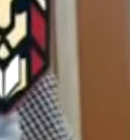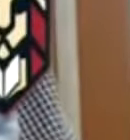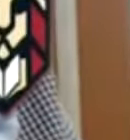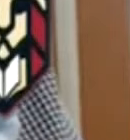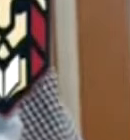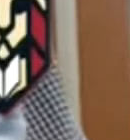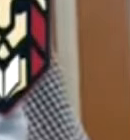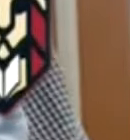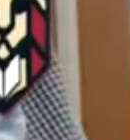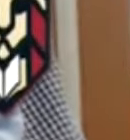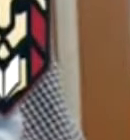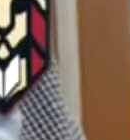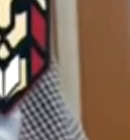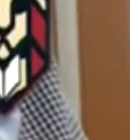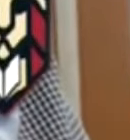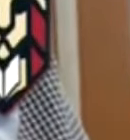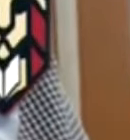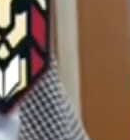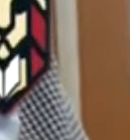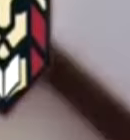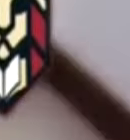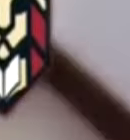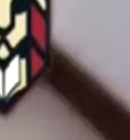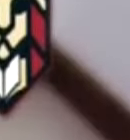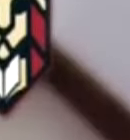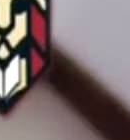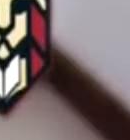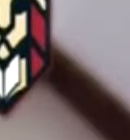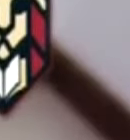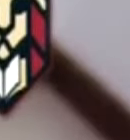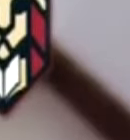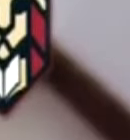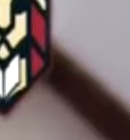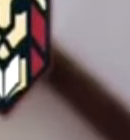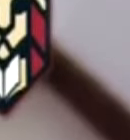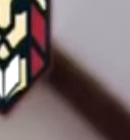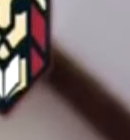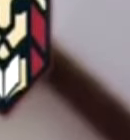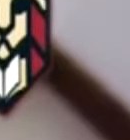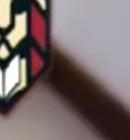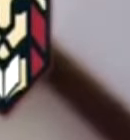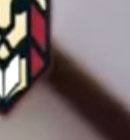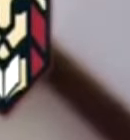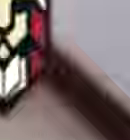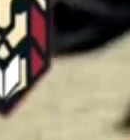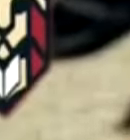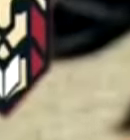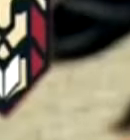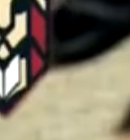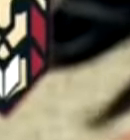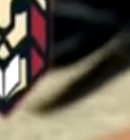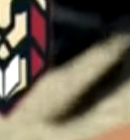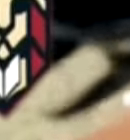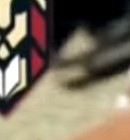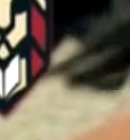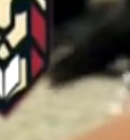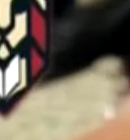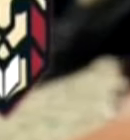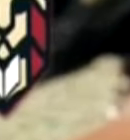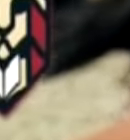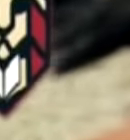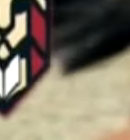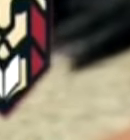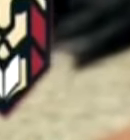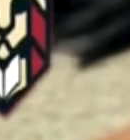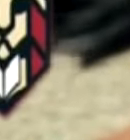Mimi siyeti na kupenda, na kuhurumia tu. Unavyolia sana ni kama omboleza. So vizuri. Mista kimaneno mengi.